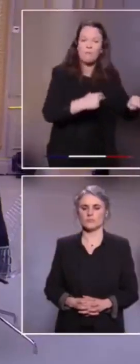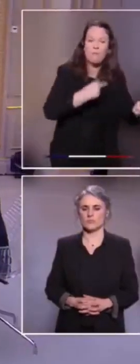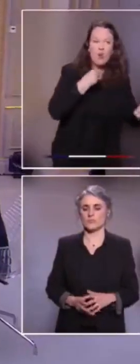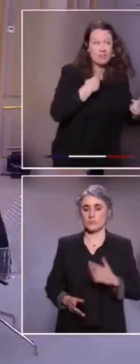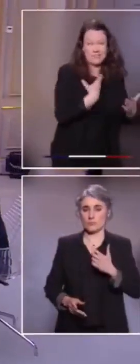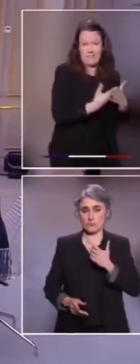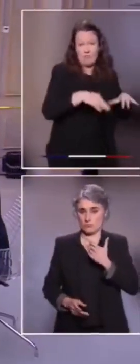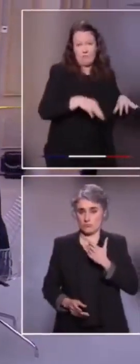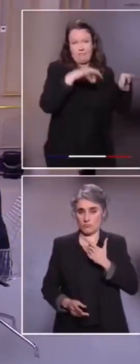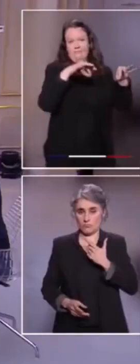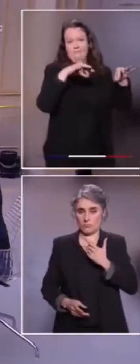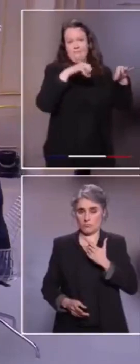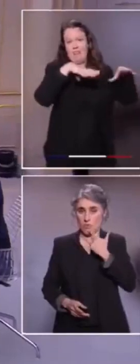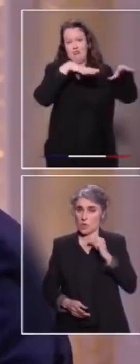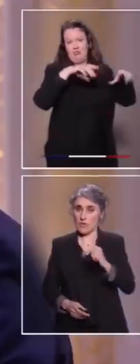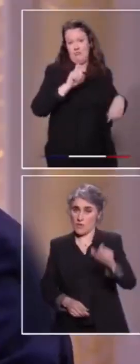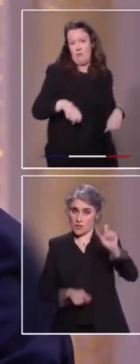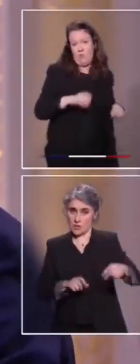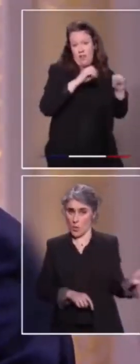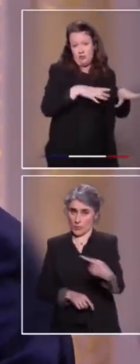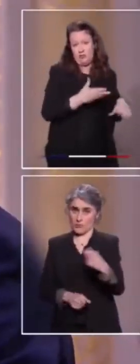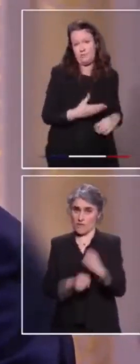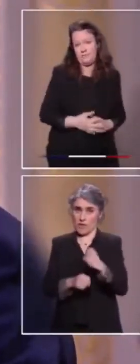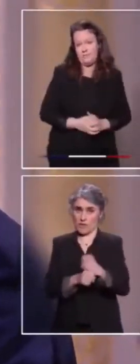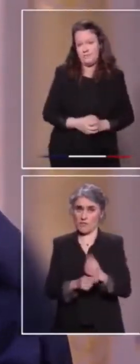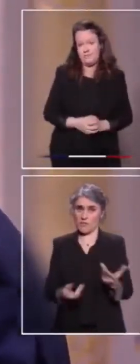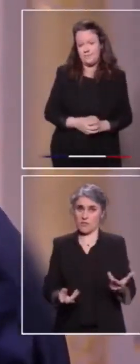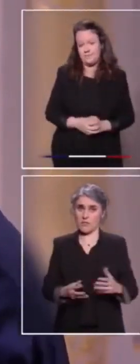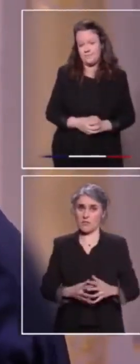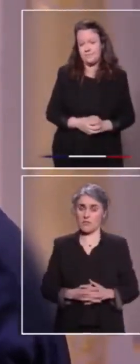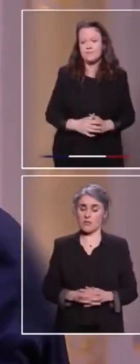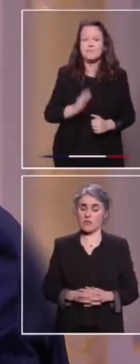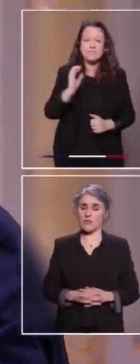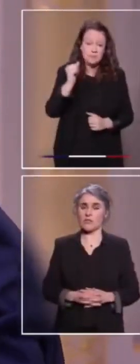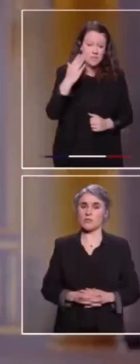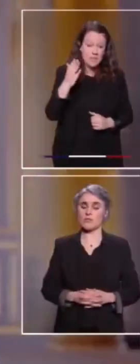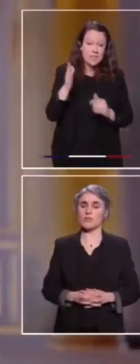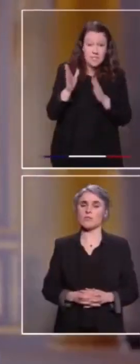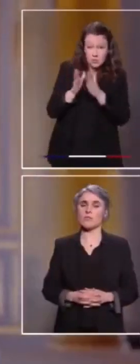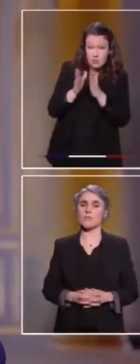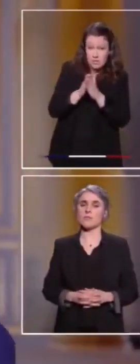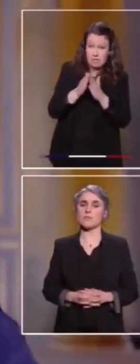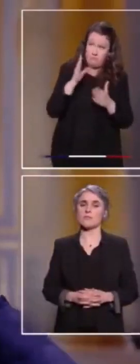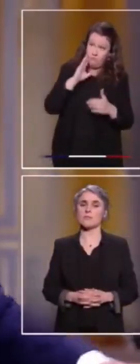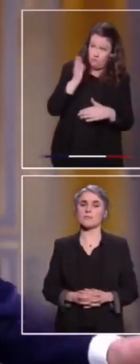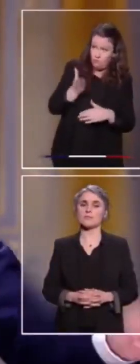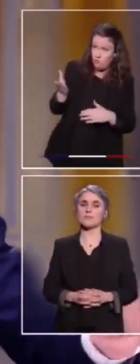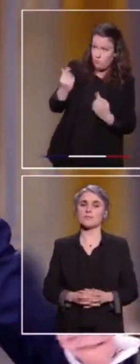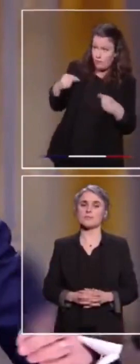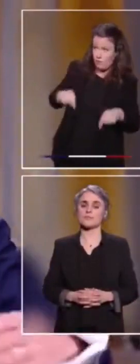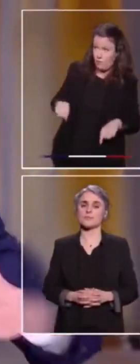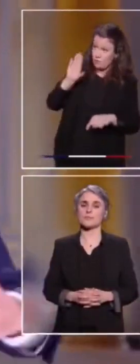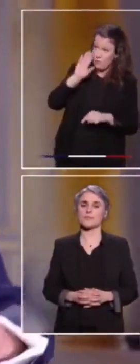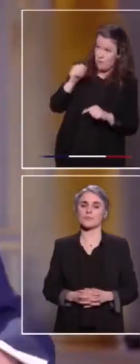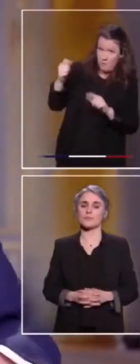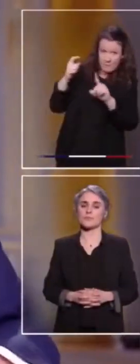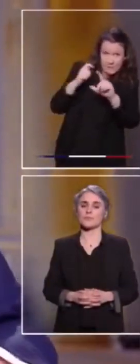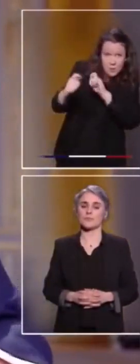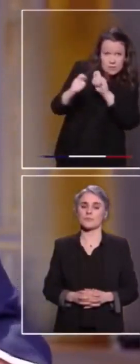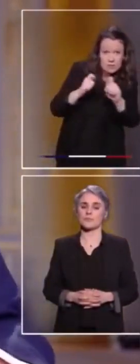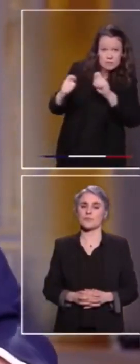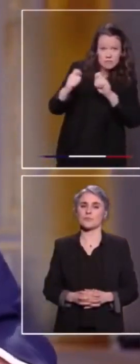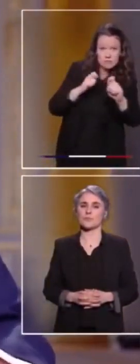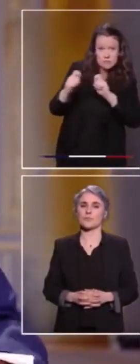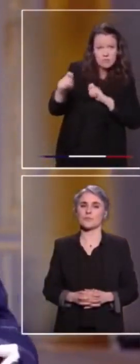c'est pour ça c'est pourquoi j'ai demandé au gouvernement d'essayer au maximum de négocier et ensuite de réquisitionner ce que nous avons